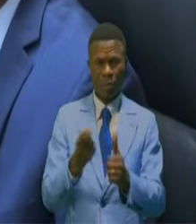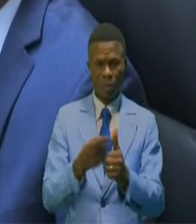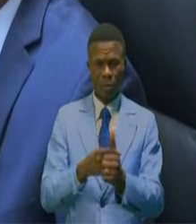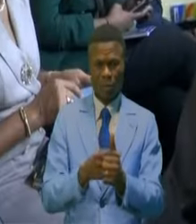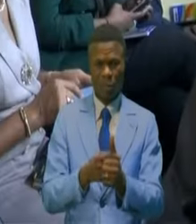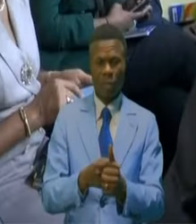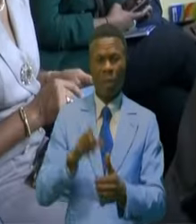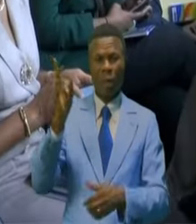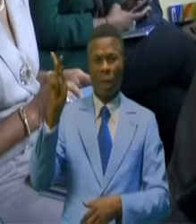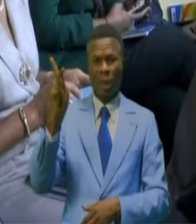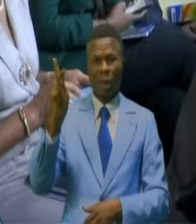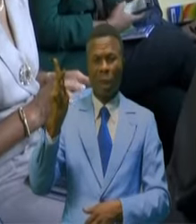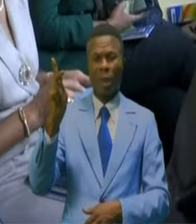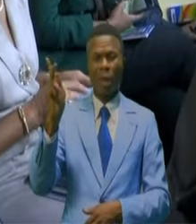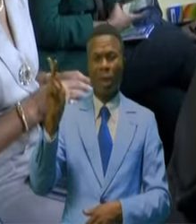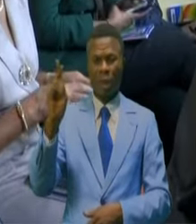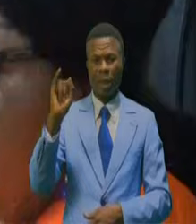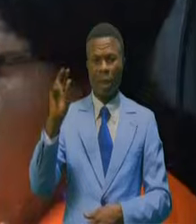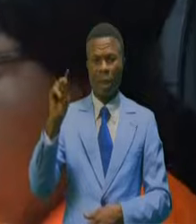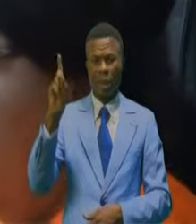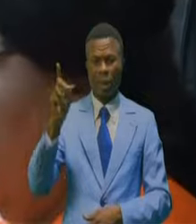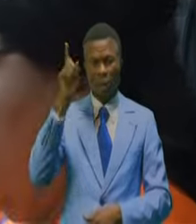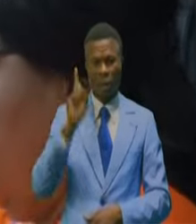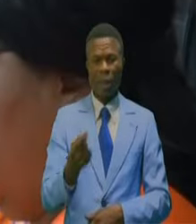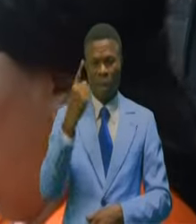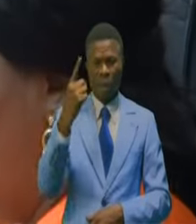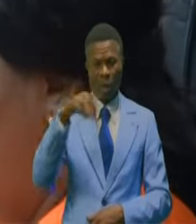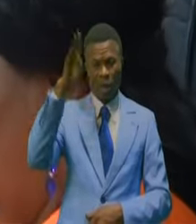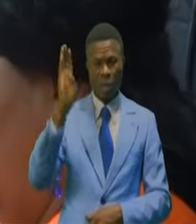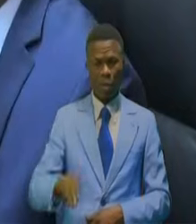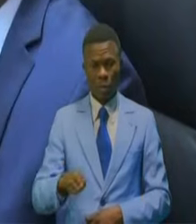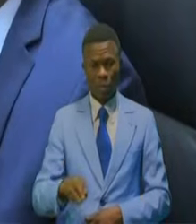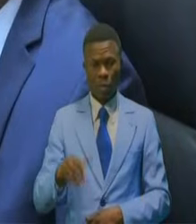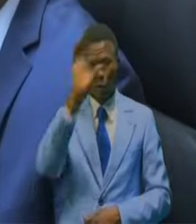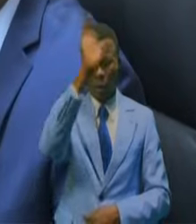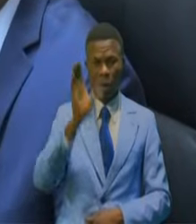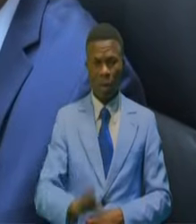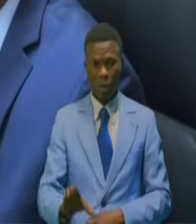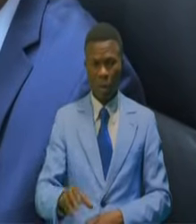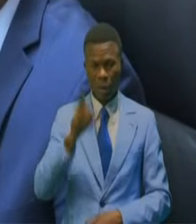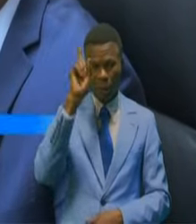de Kinville avec un taux de réalisation de 101,25%, du Congo central